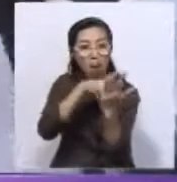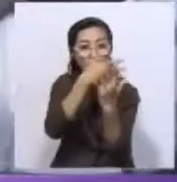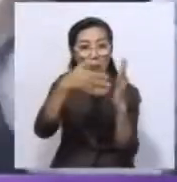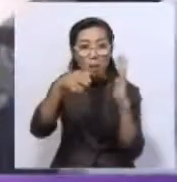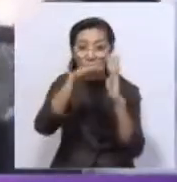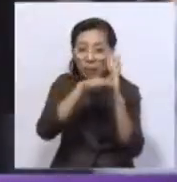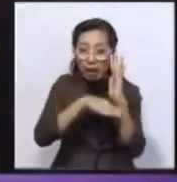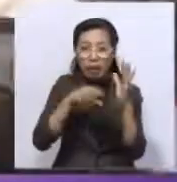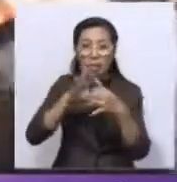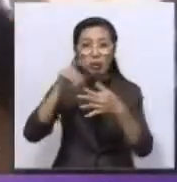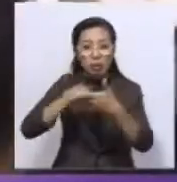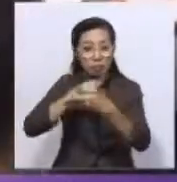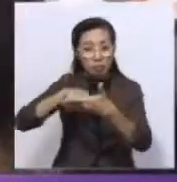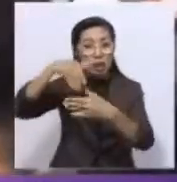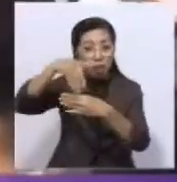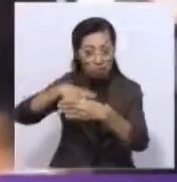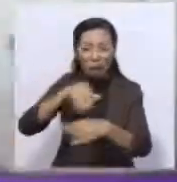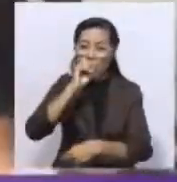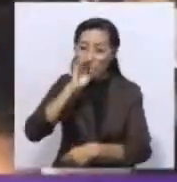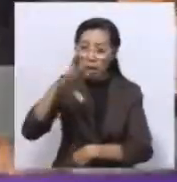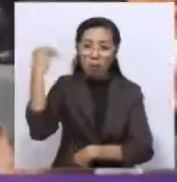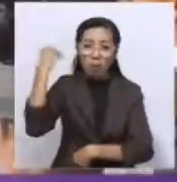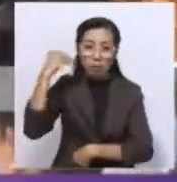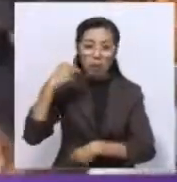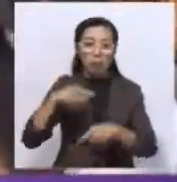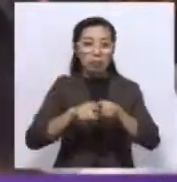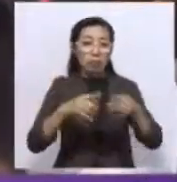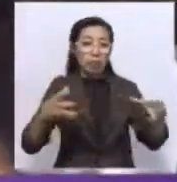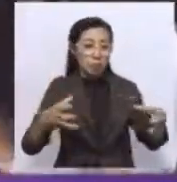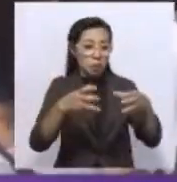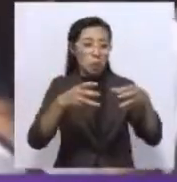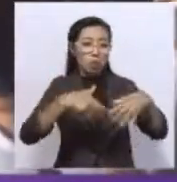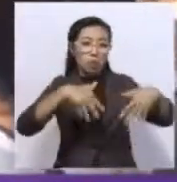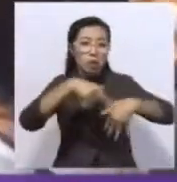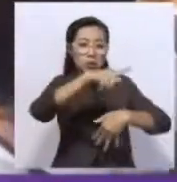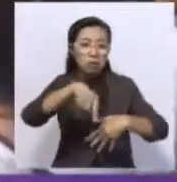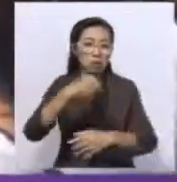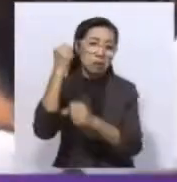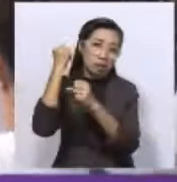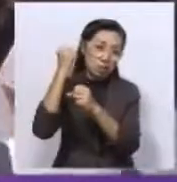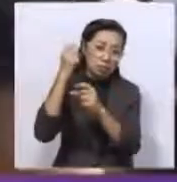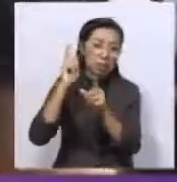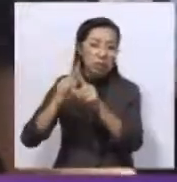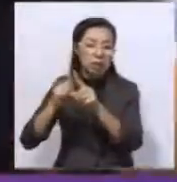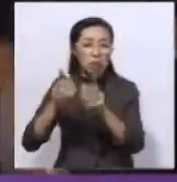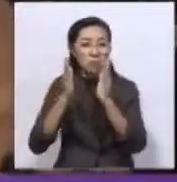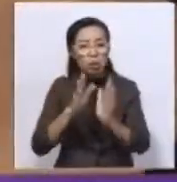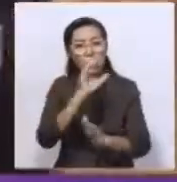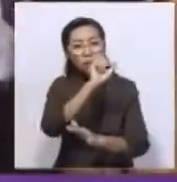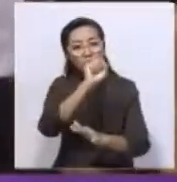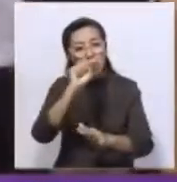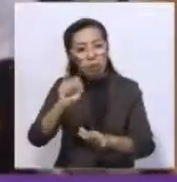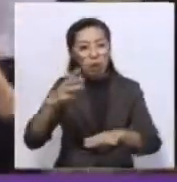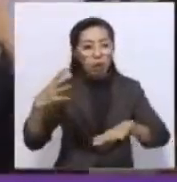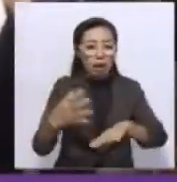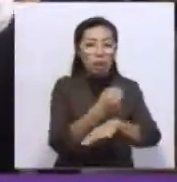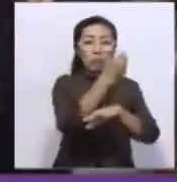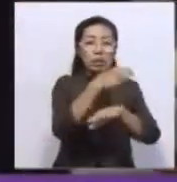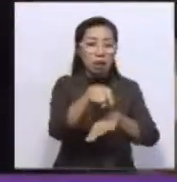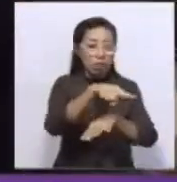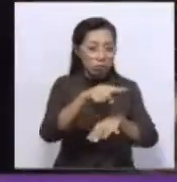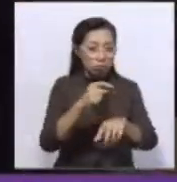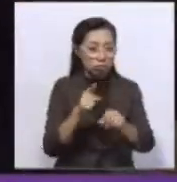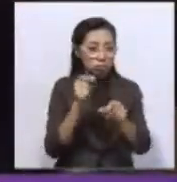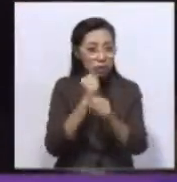การเลือกตั้งที่ชัดเจนมาโดยตลอดซึ่งการจัดกิจกรรมและการเคลื่อนไหวต่างๆที่มีทั้งนักการเมืองเข้ามาเกี่ยวข้องด้วยนั้นไม่ได้ห้